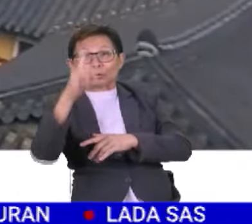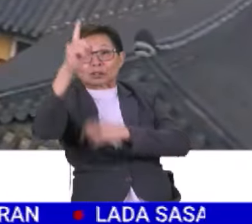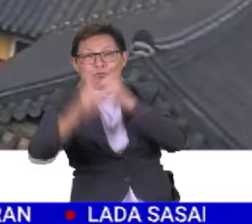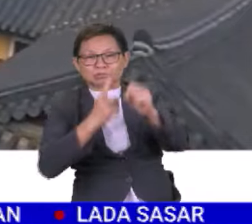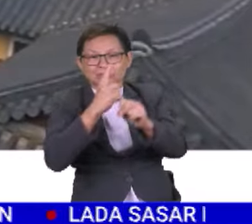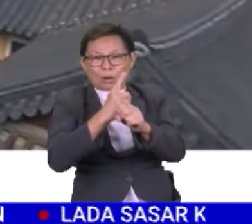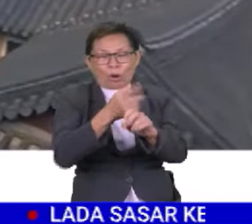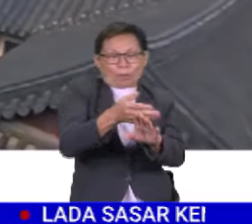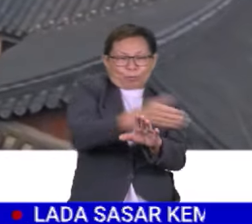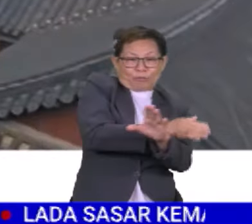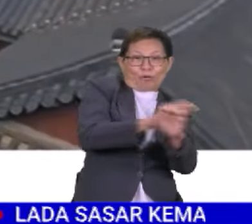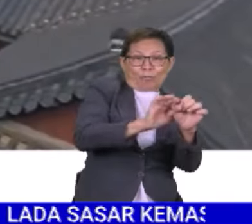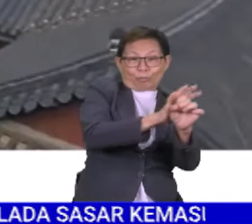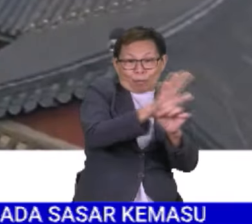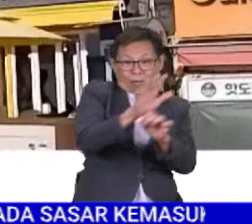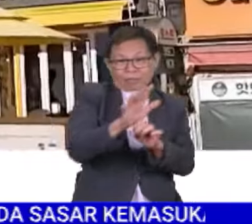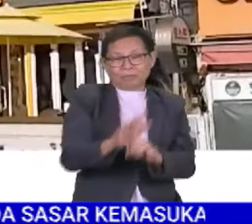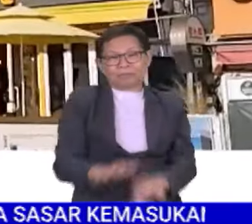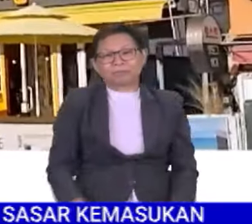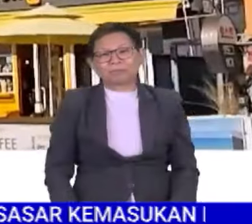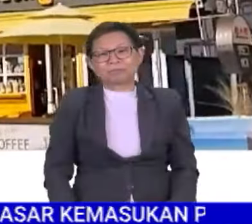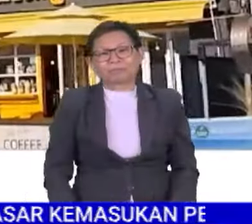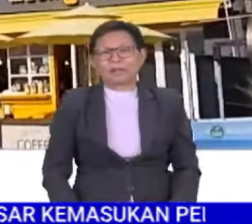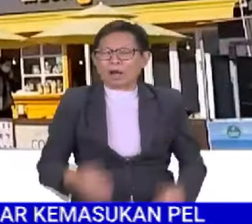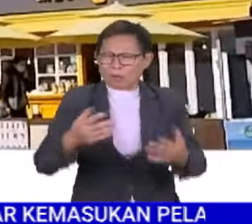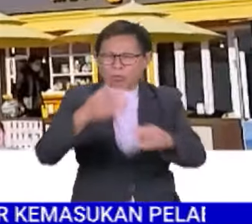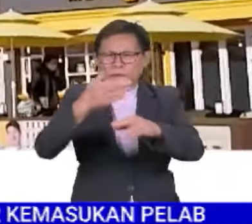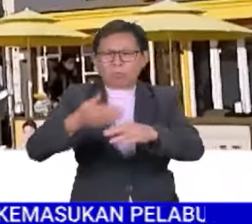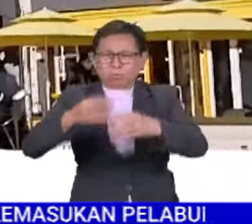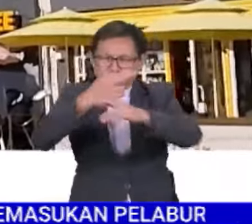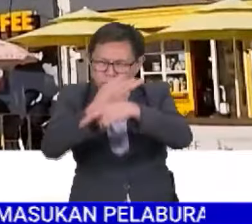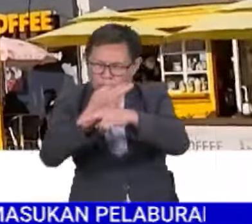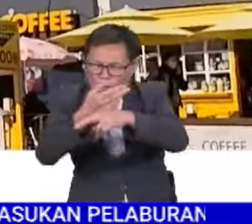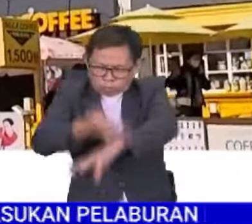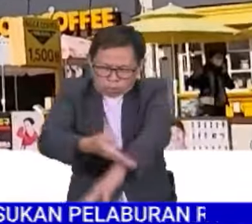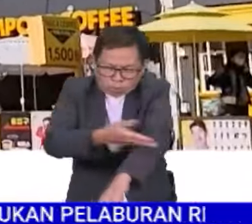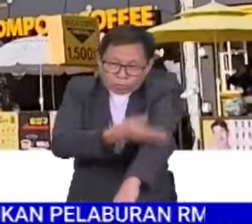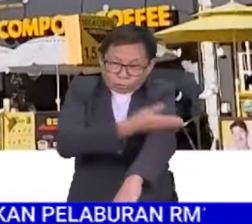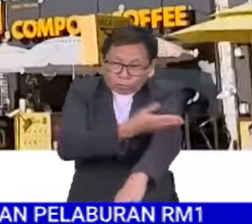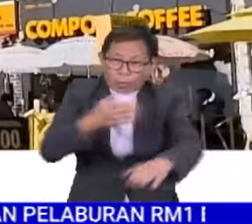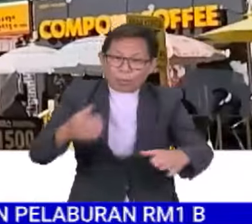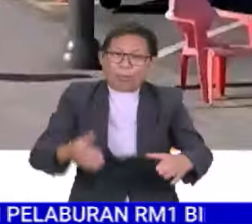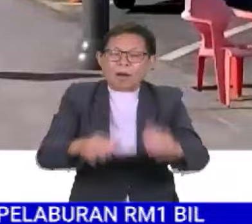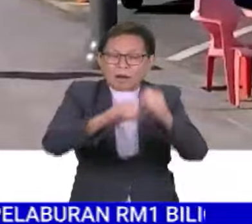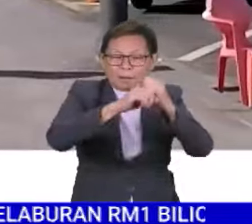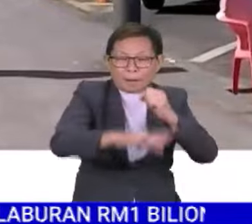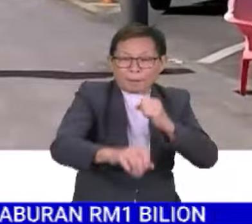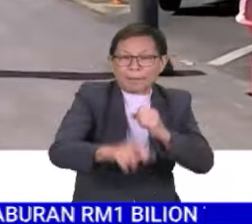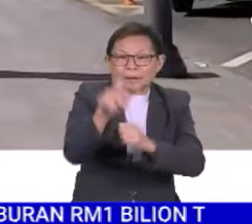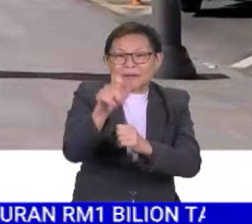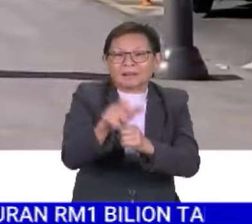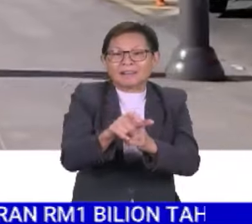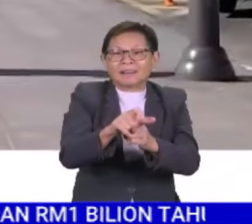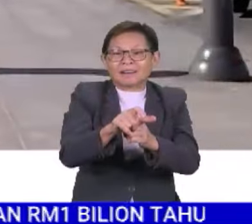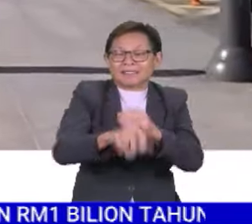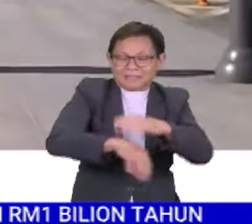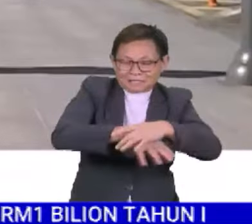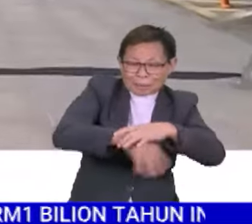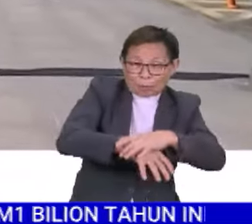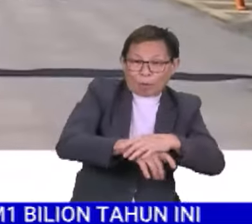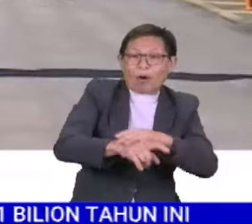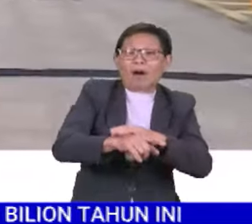setahun sebelum endemik menambah baikan giat dilakukan lebih-lebih lagi ke arah Champions sebagai tuan rumah ekspor Dunia